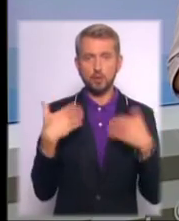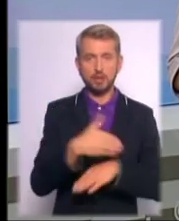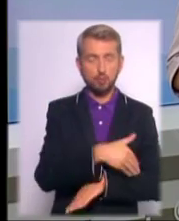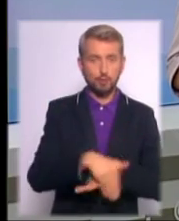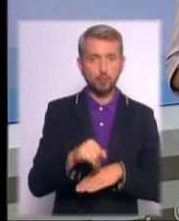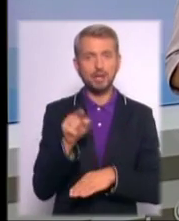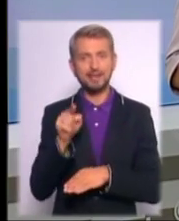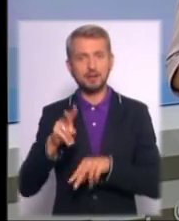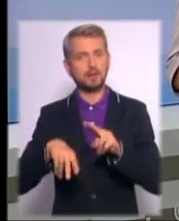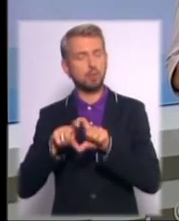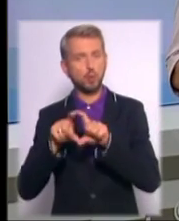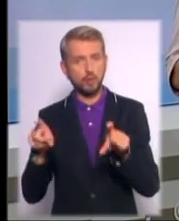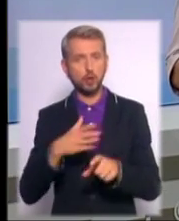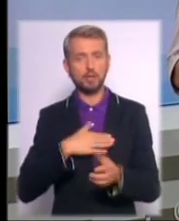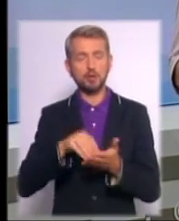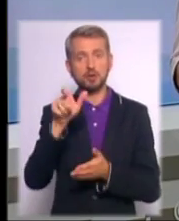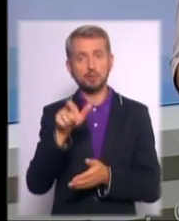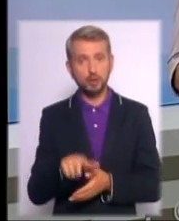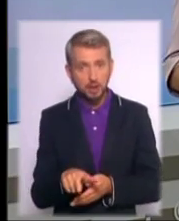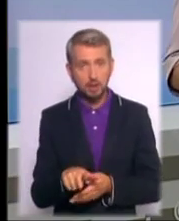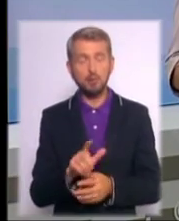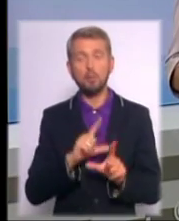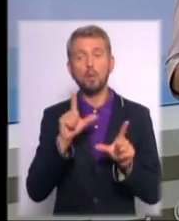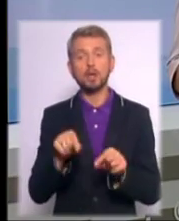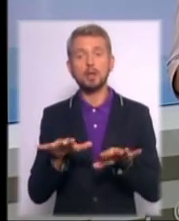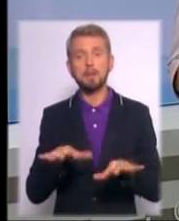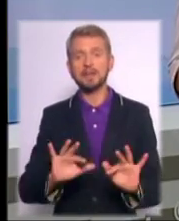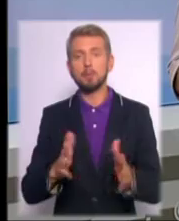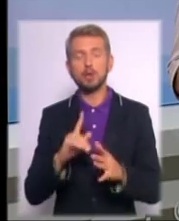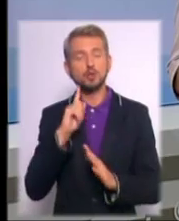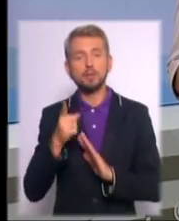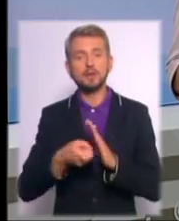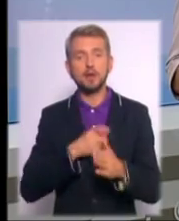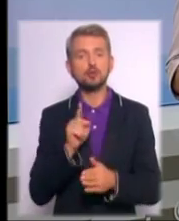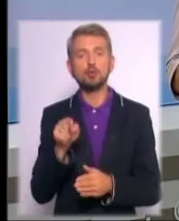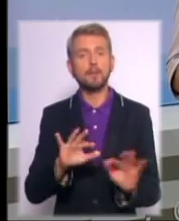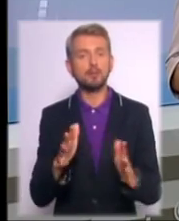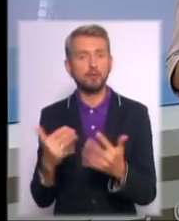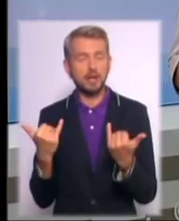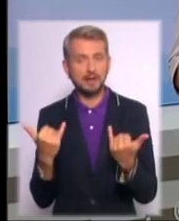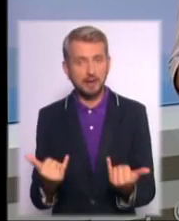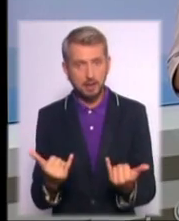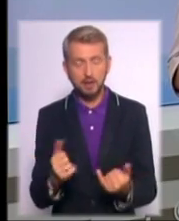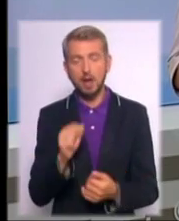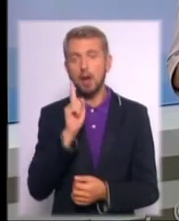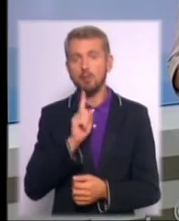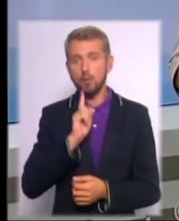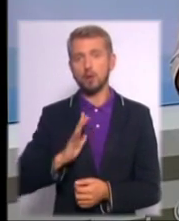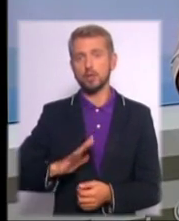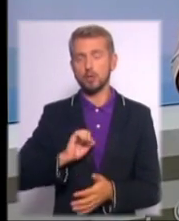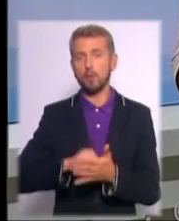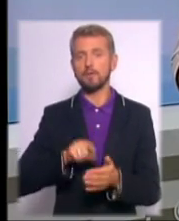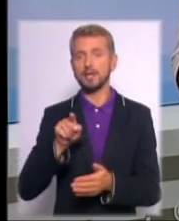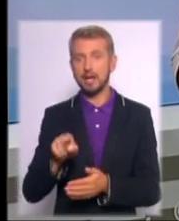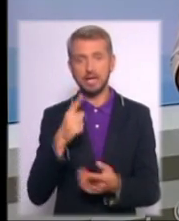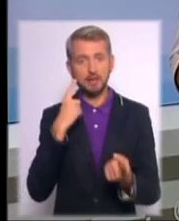її забудовником. Наш кореспондент Юлія Почивалова поїхала на місце події, щоб дізнатися, що там відбувається зараз. А поки ми очікуємо від неї